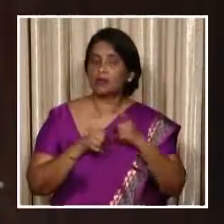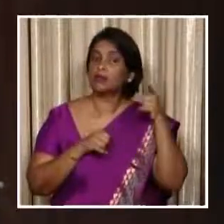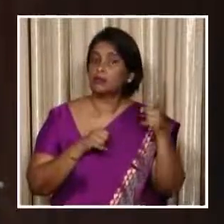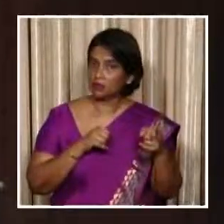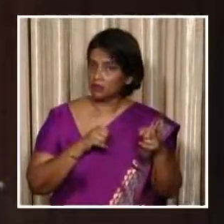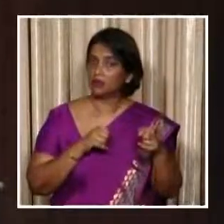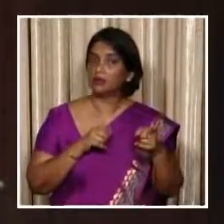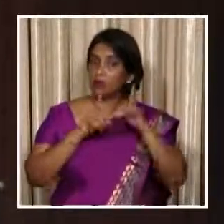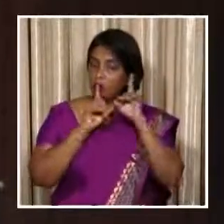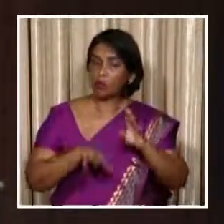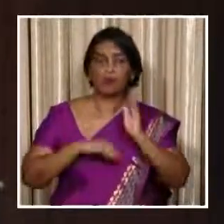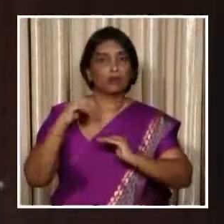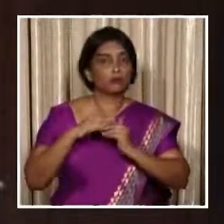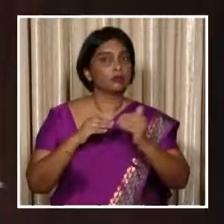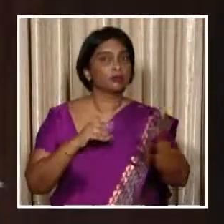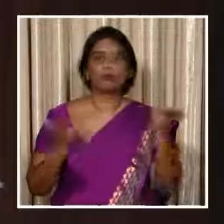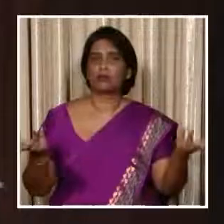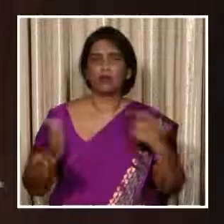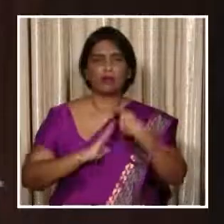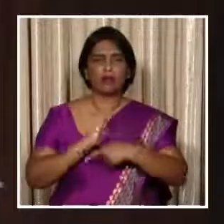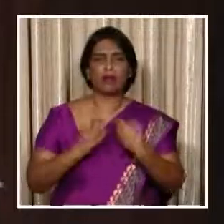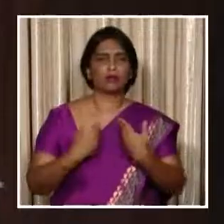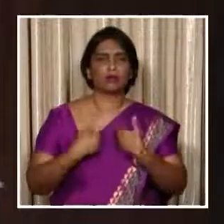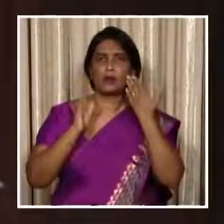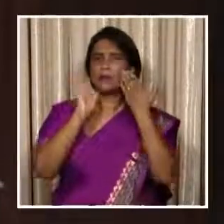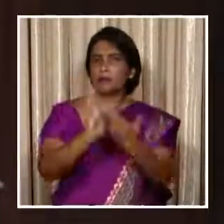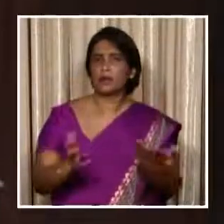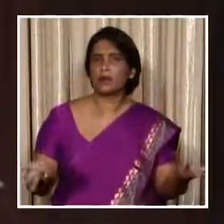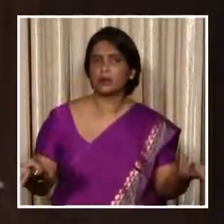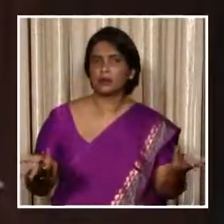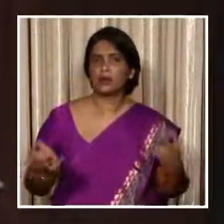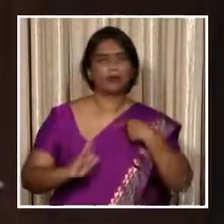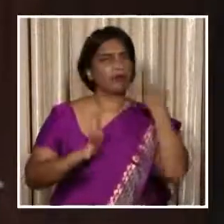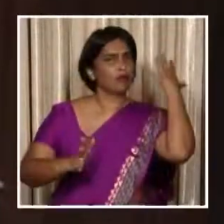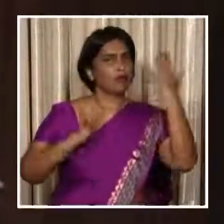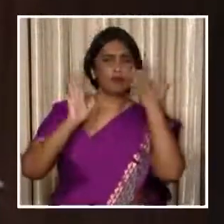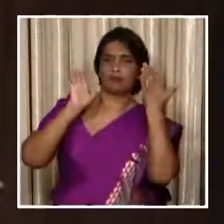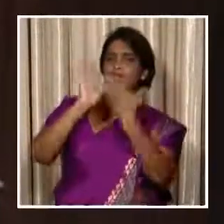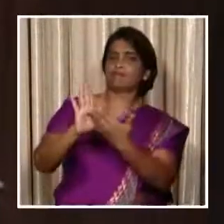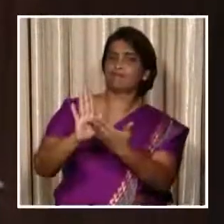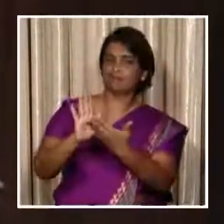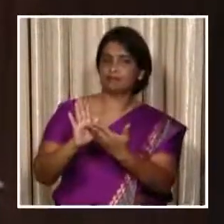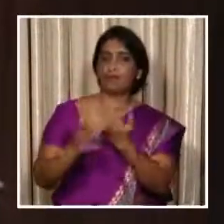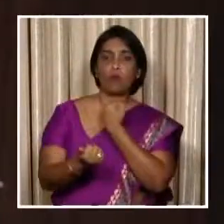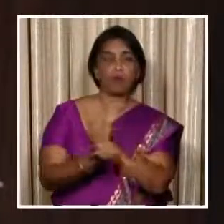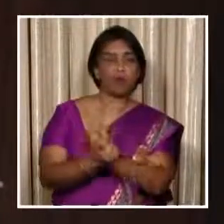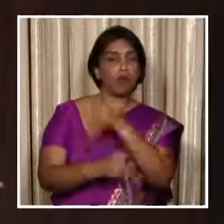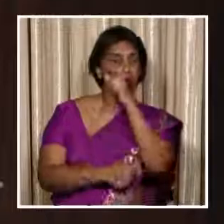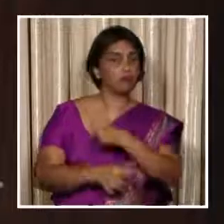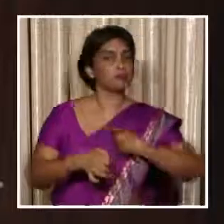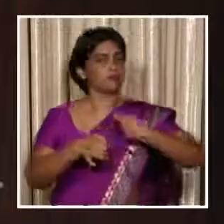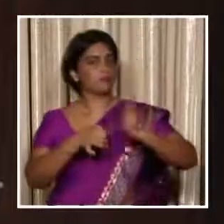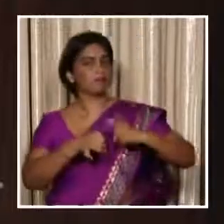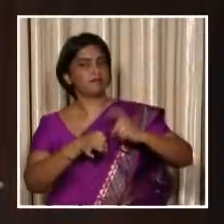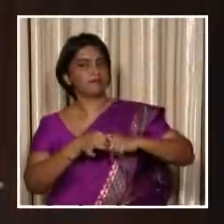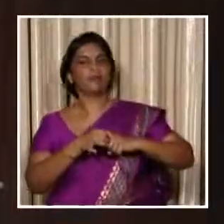அப்படியென்றால் நீதிமன்றம் அவசியமே இல்லையே ரகசியமாக செய்ய வேண்டிய சாட்சி பதிவு முழு உலகத்திற்கும் காட்டப்பட்டுள்ளது ஏன்